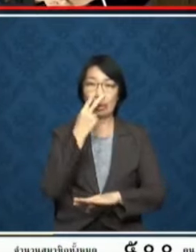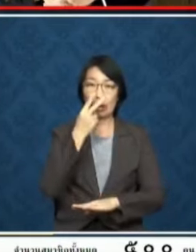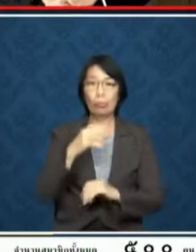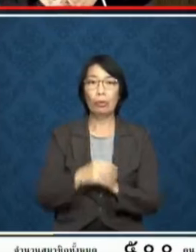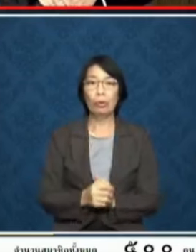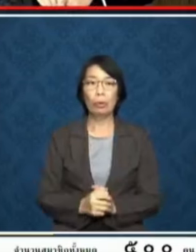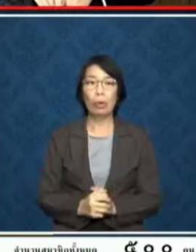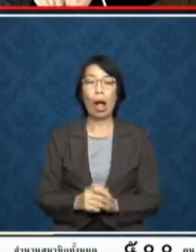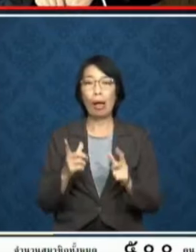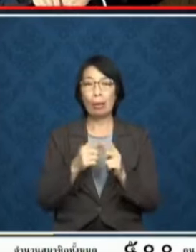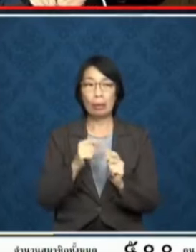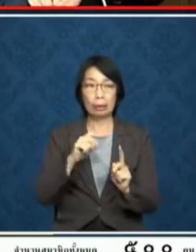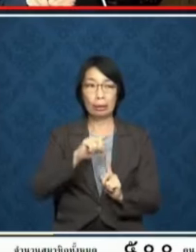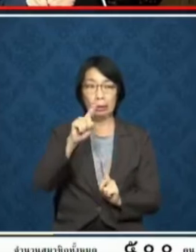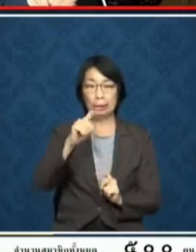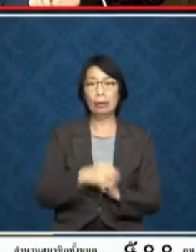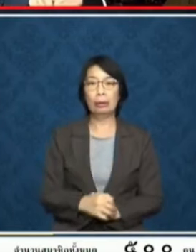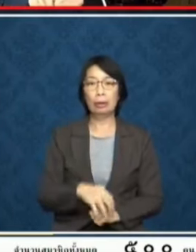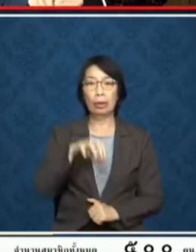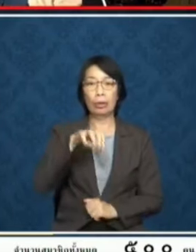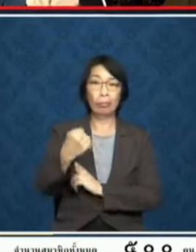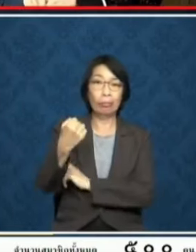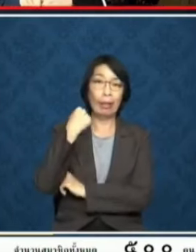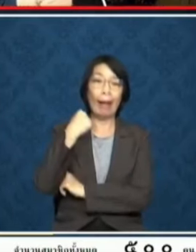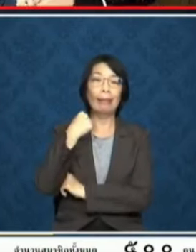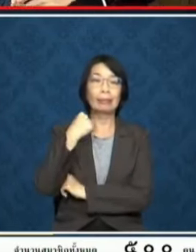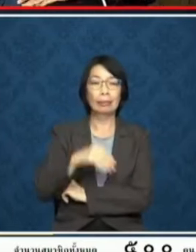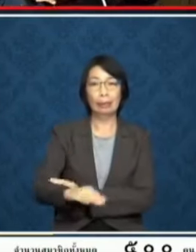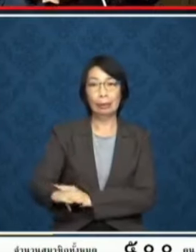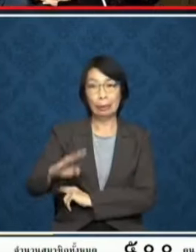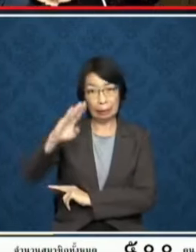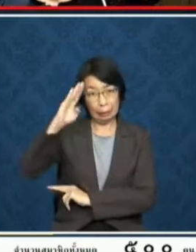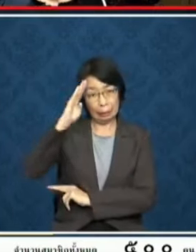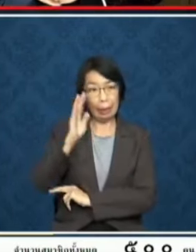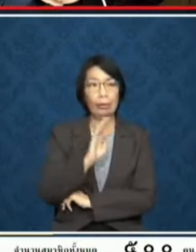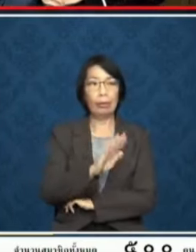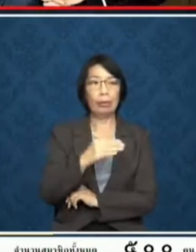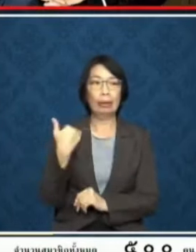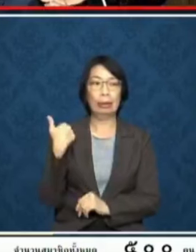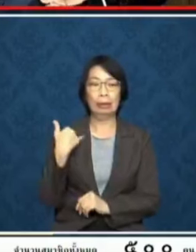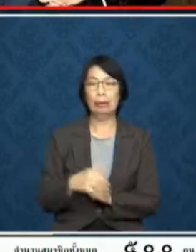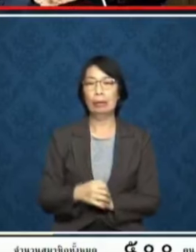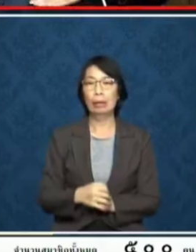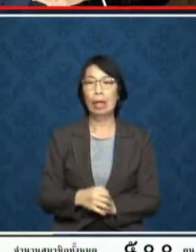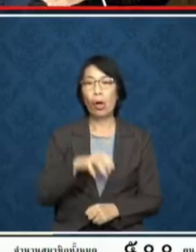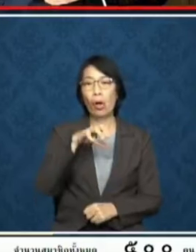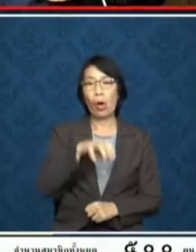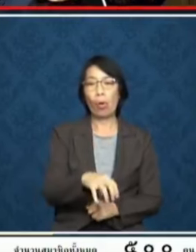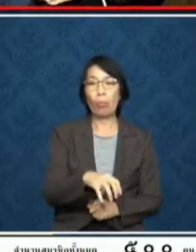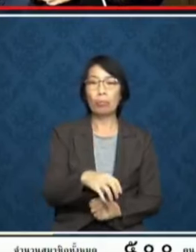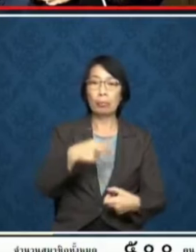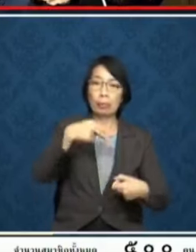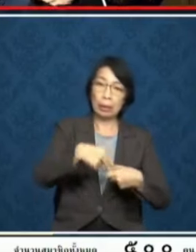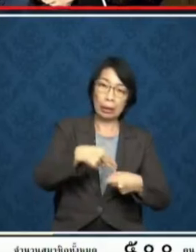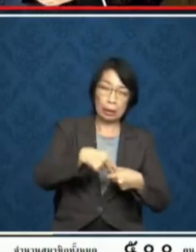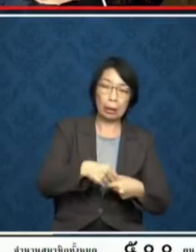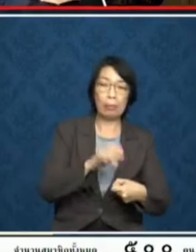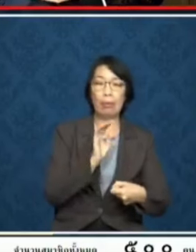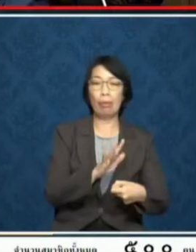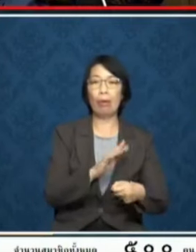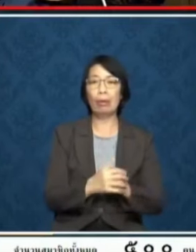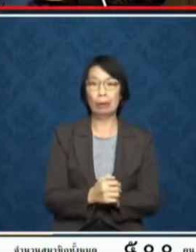คือกรมของกรมการพลังงานทหารนะคะเราจะเห็นว่าจากข้อมูลกรมเชื้อเพลิงธรรมชาติและกรมการพลังงานทหาร